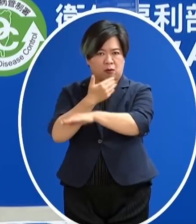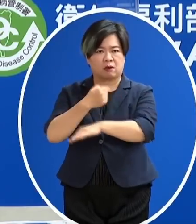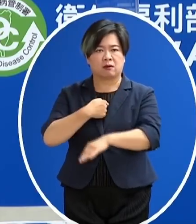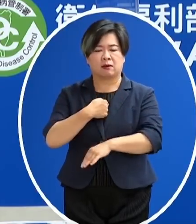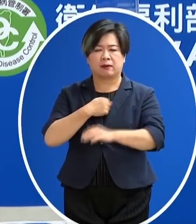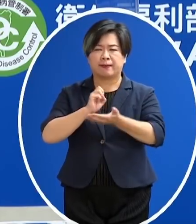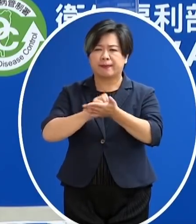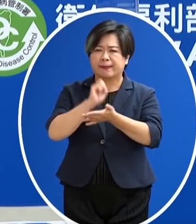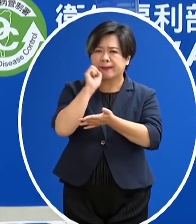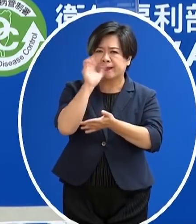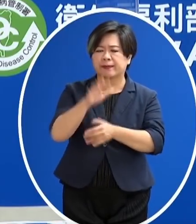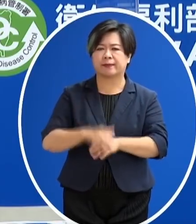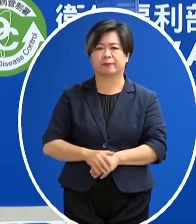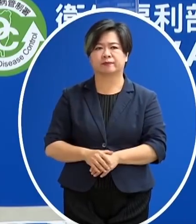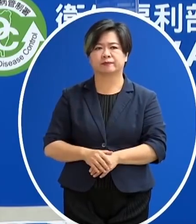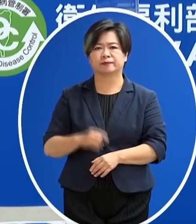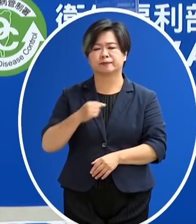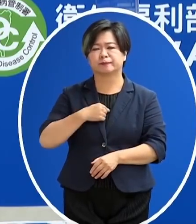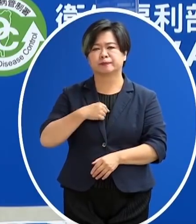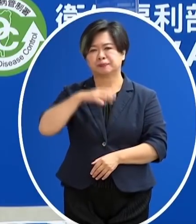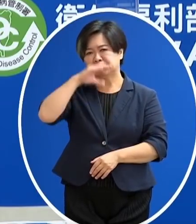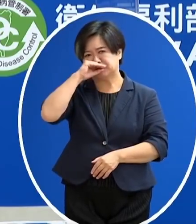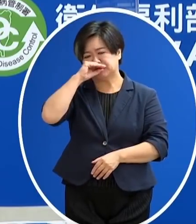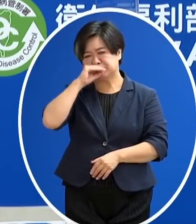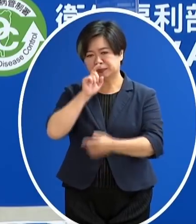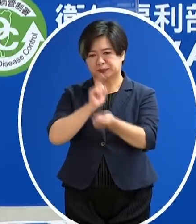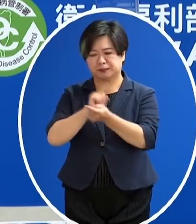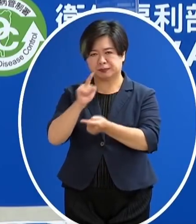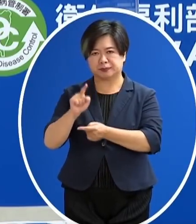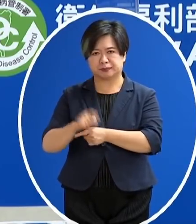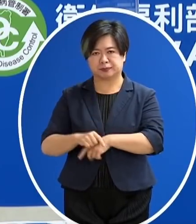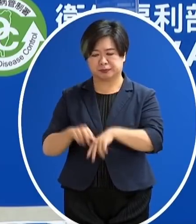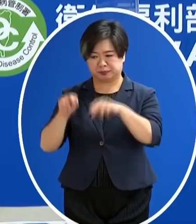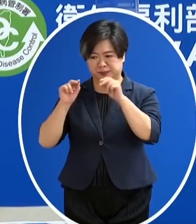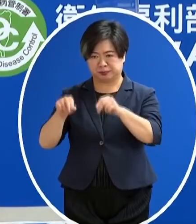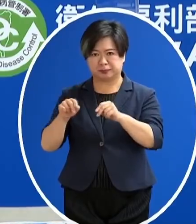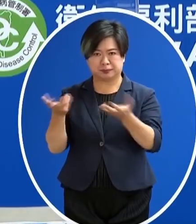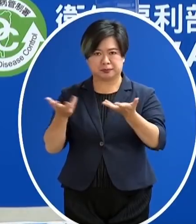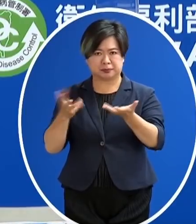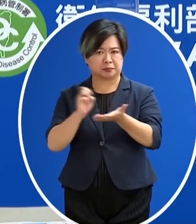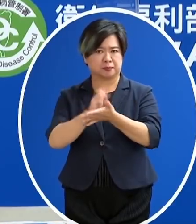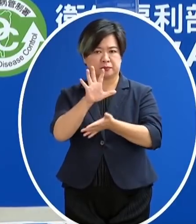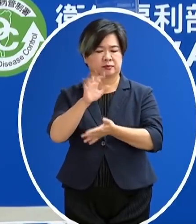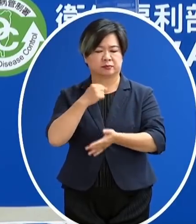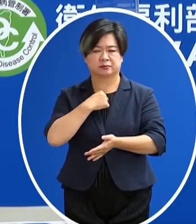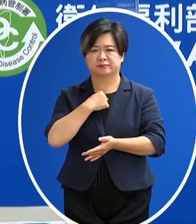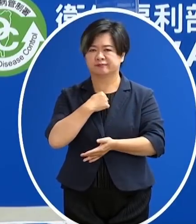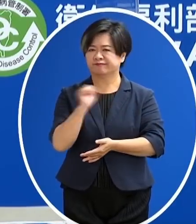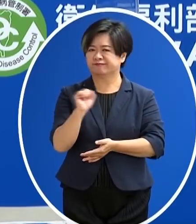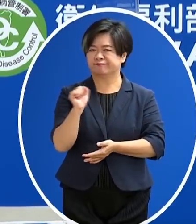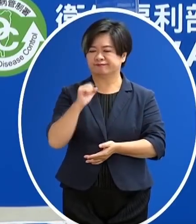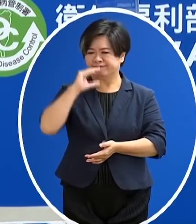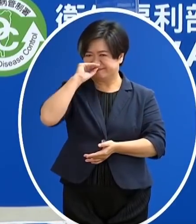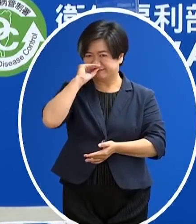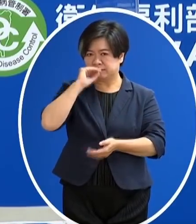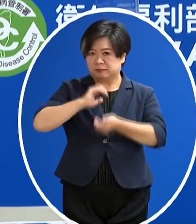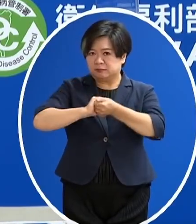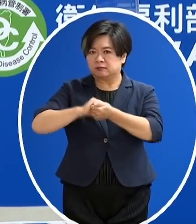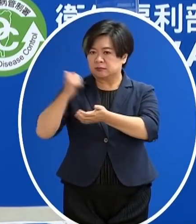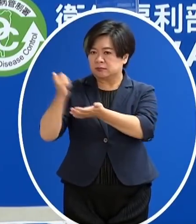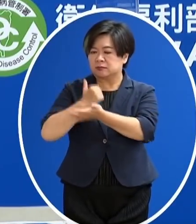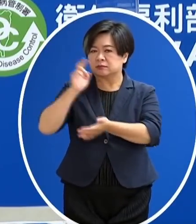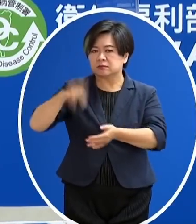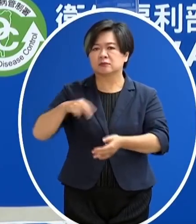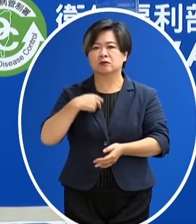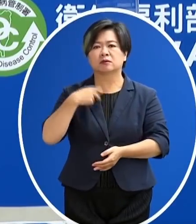大家报告，就是说我不再就这种签订合约的时候跟大家做报告了。好，我要确定他能够进来的时候，